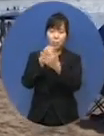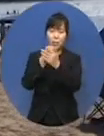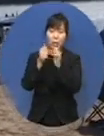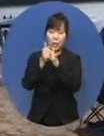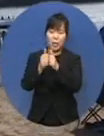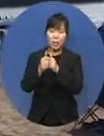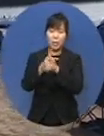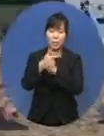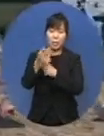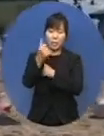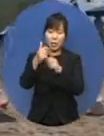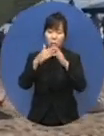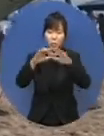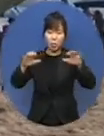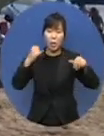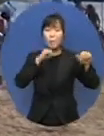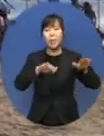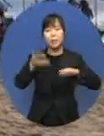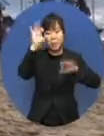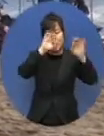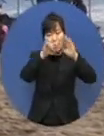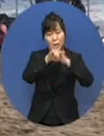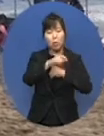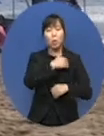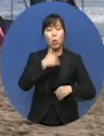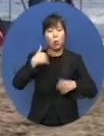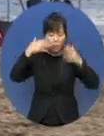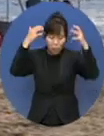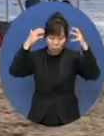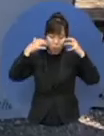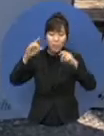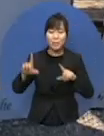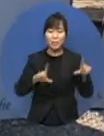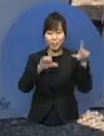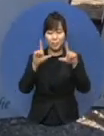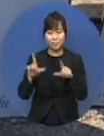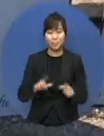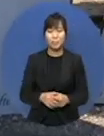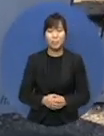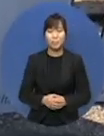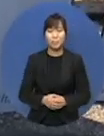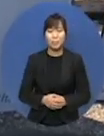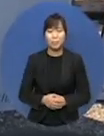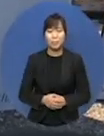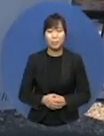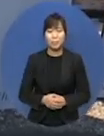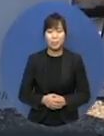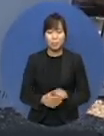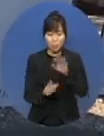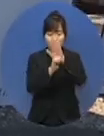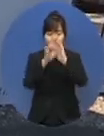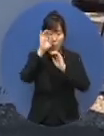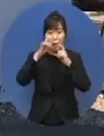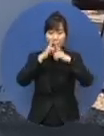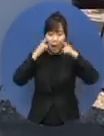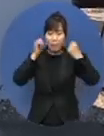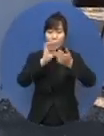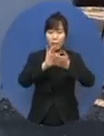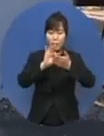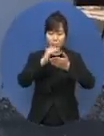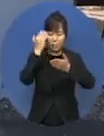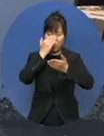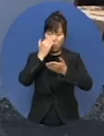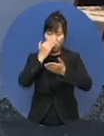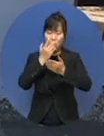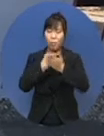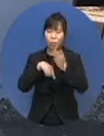따라 크고 작은 동네 해변가를 찾아 여유로운 여름을 보내는 모습입니다. 안내 문구에서 마스크 이용과 위생에